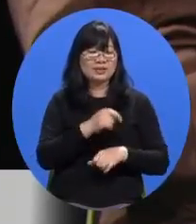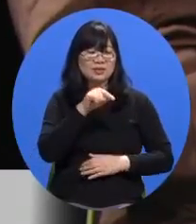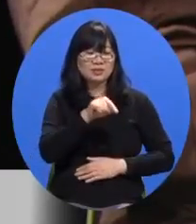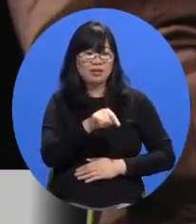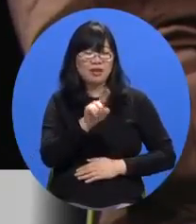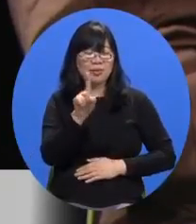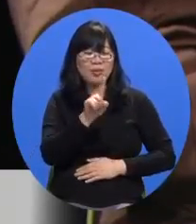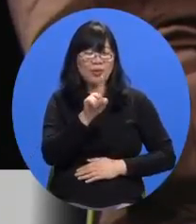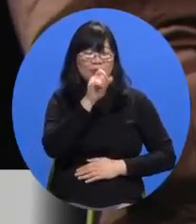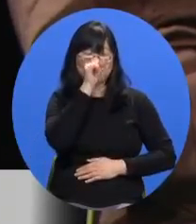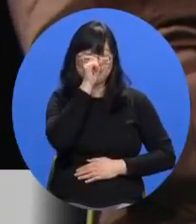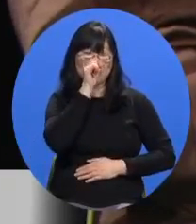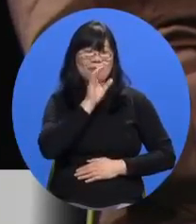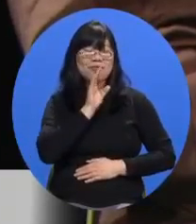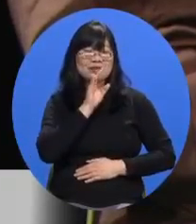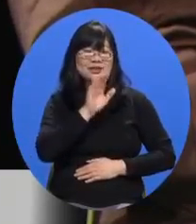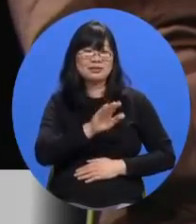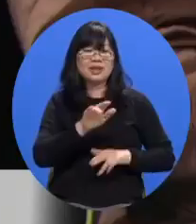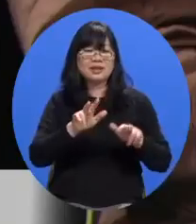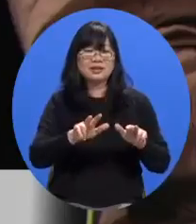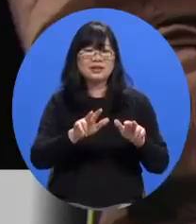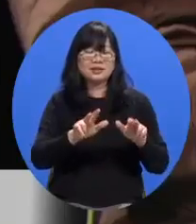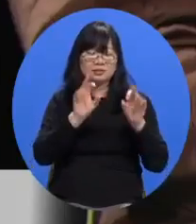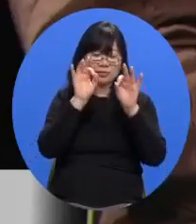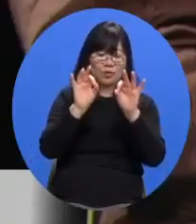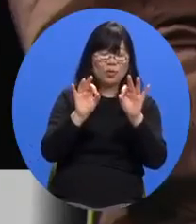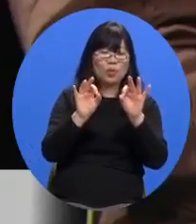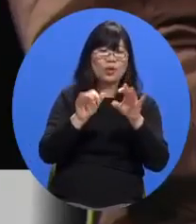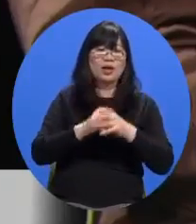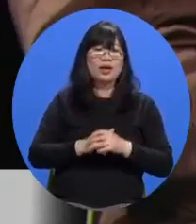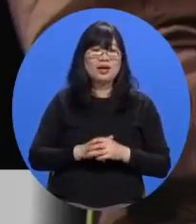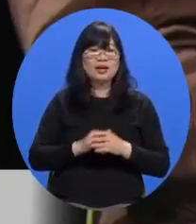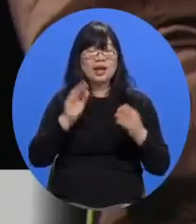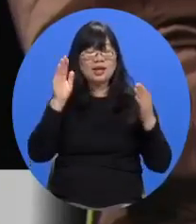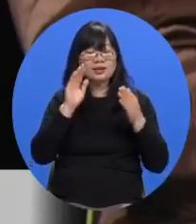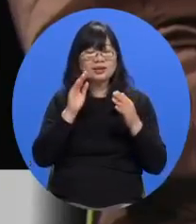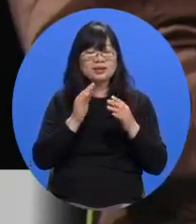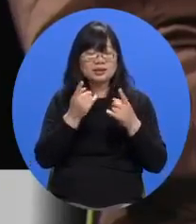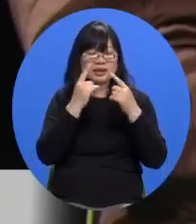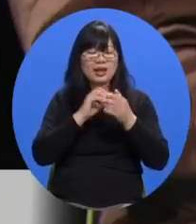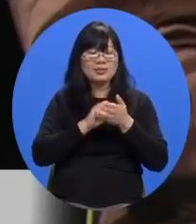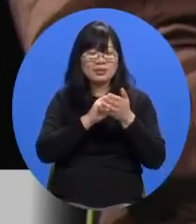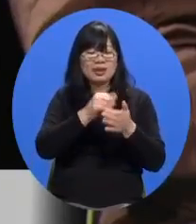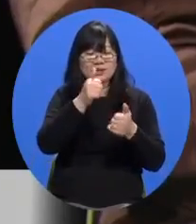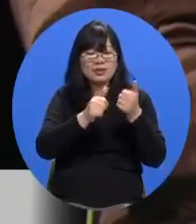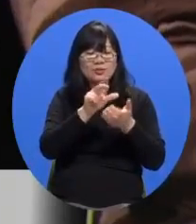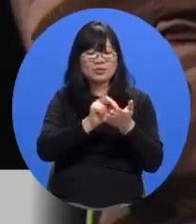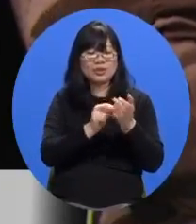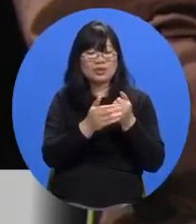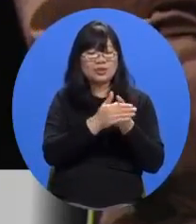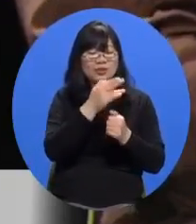뭐 좋은데 요즘에 보면 아무래도 아이들이 입시 문제 때문에 선생님들하고